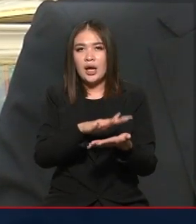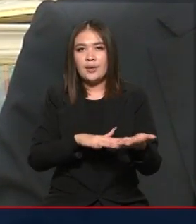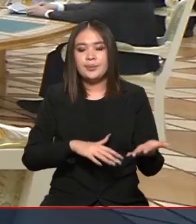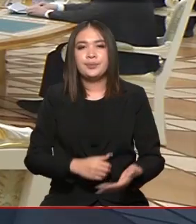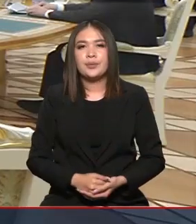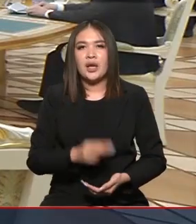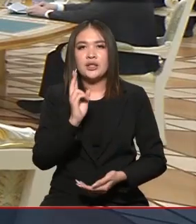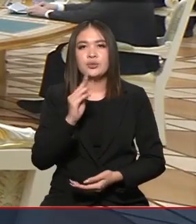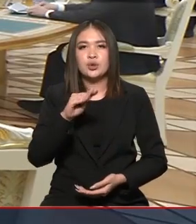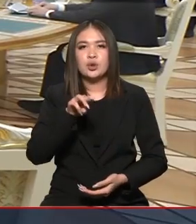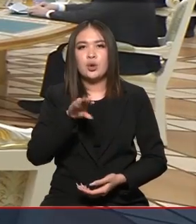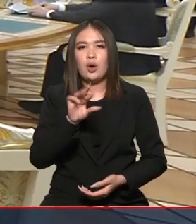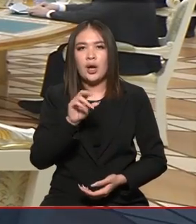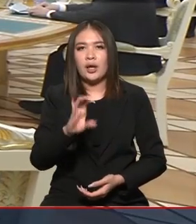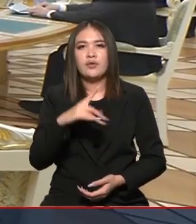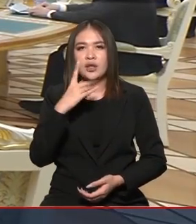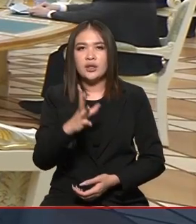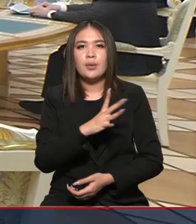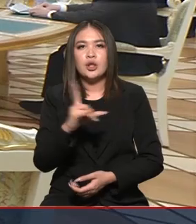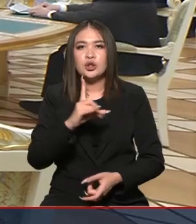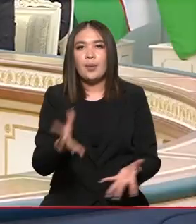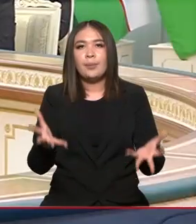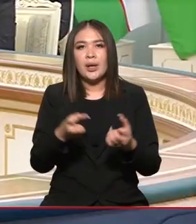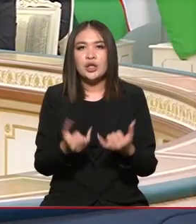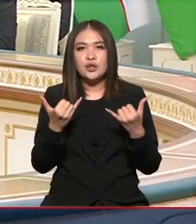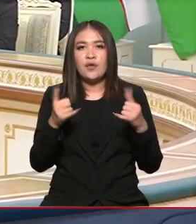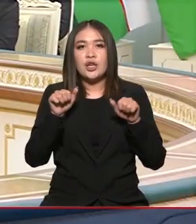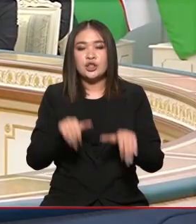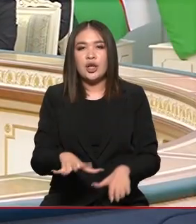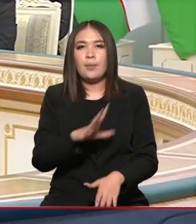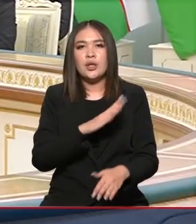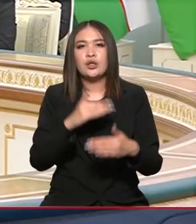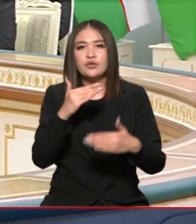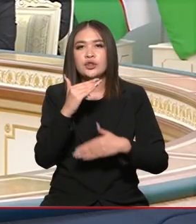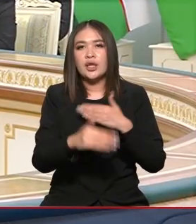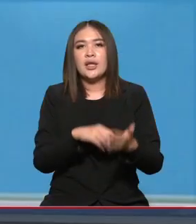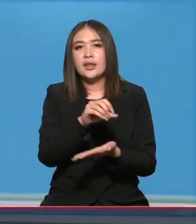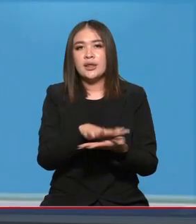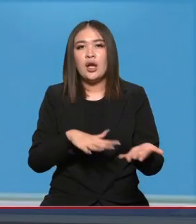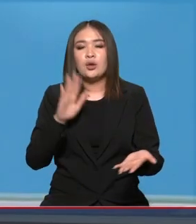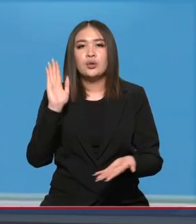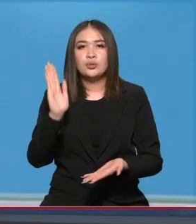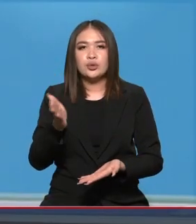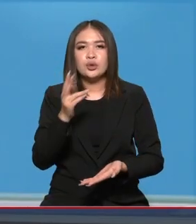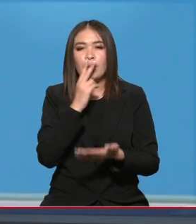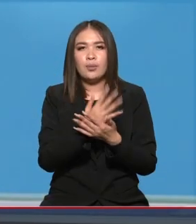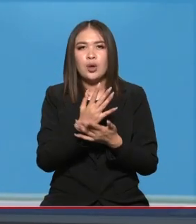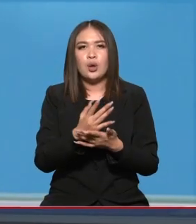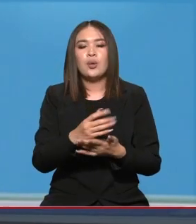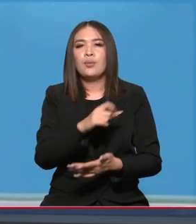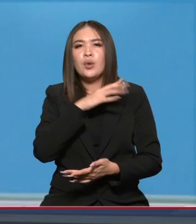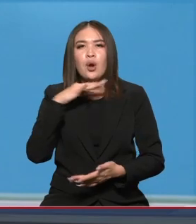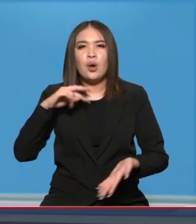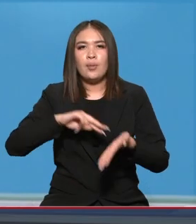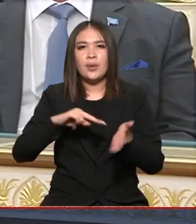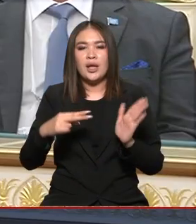кооперации. Касым-Жомарт Токаев выразил уверенность, что принятые сегодня решения и их последующая реализация будут способствовать углублению